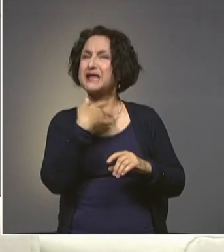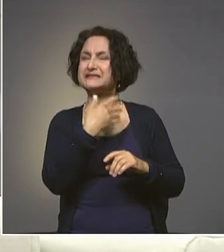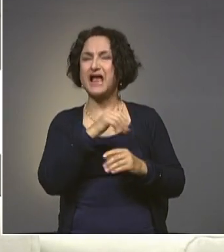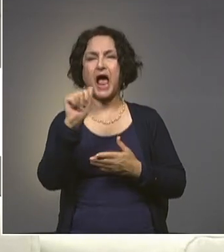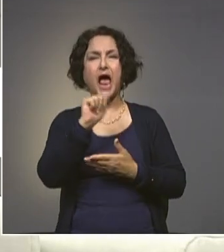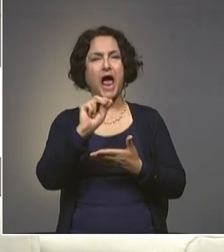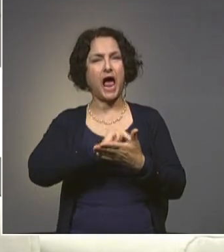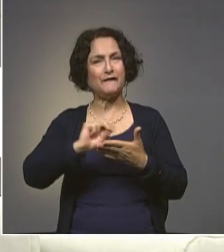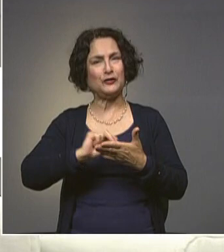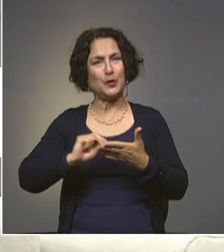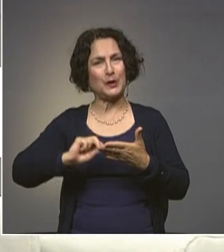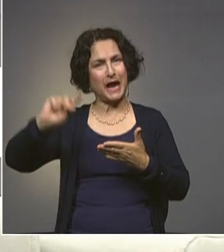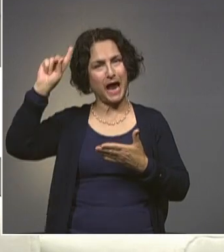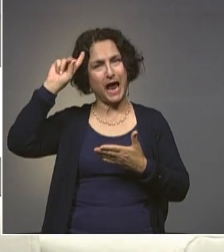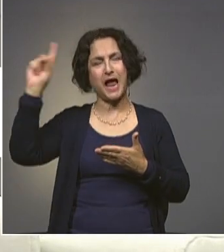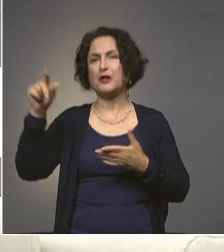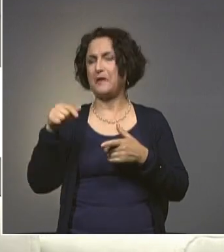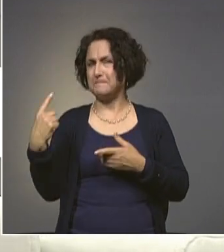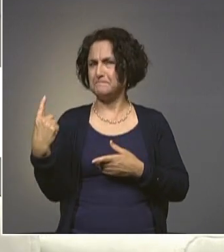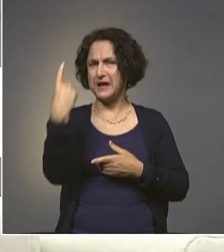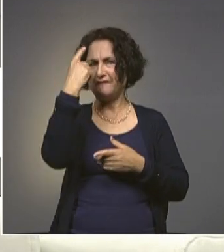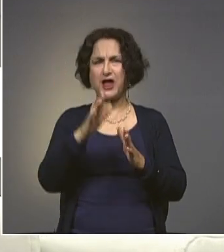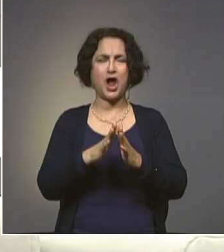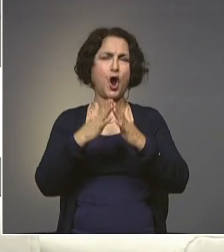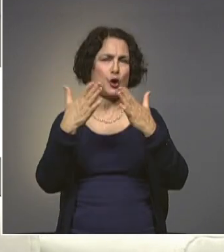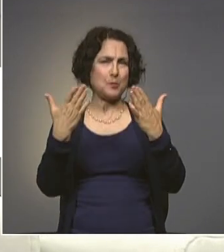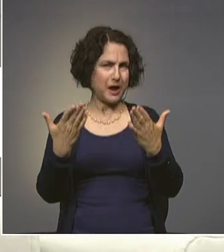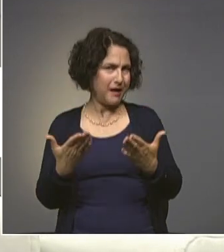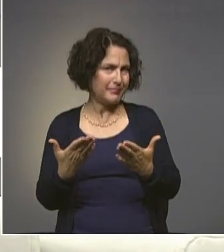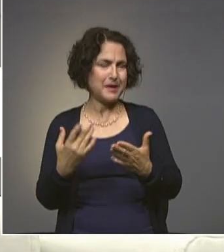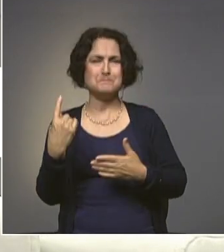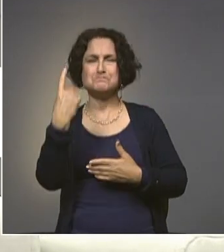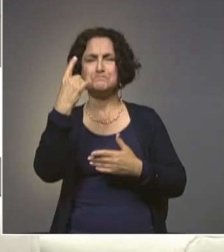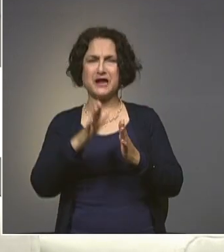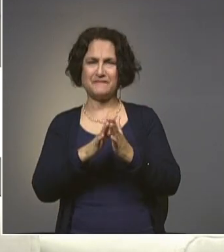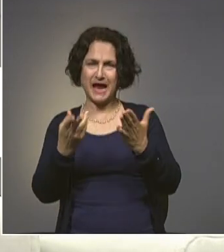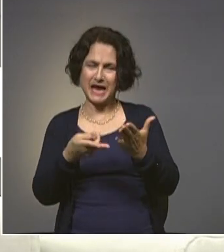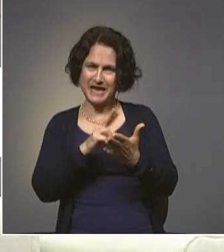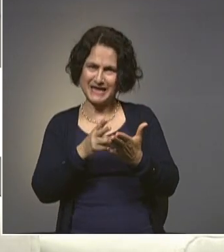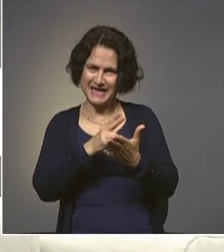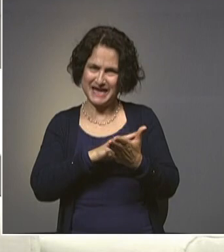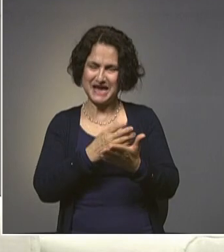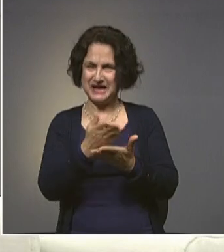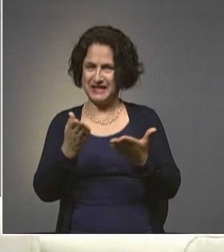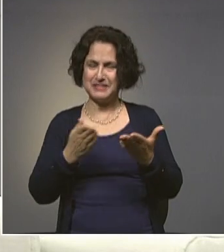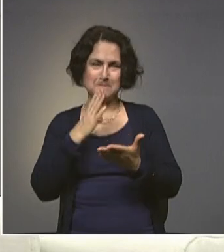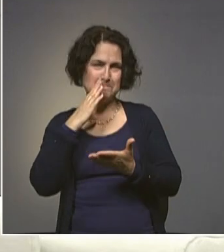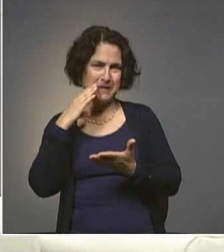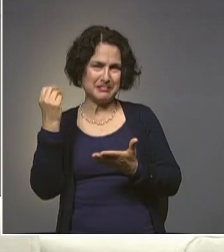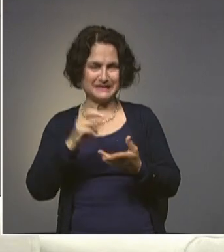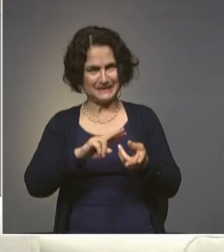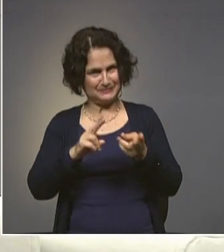е първия й роман на практика и първата й книга на български език в превод на Асия